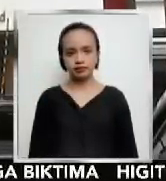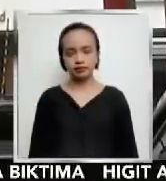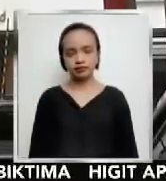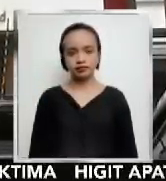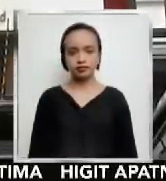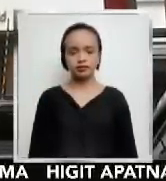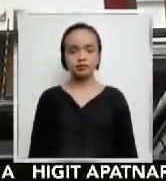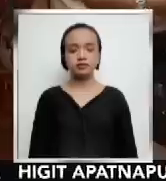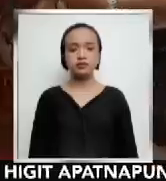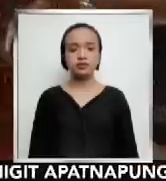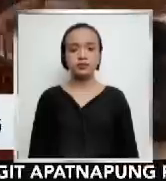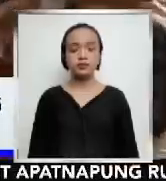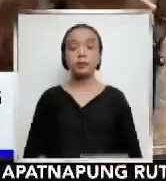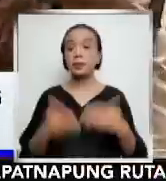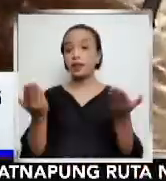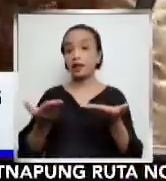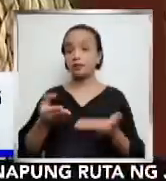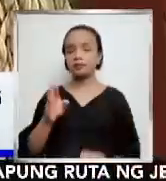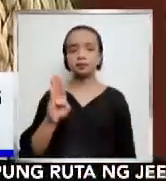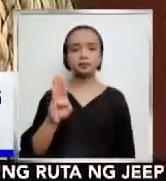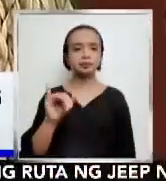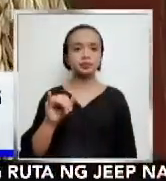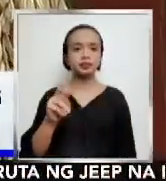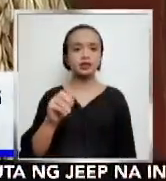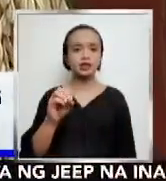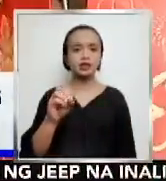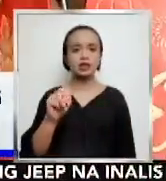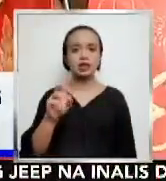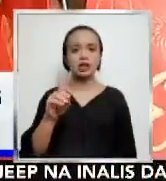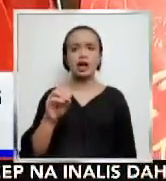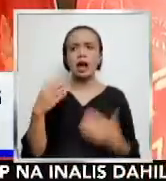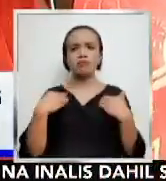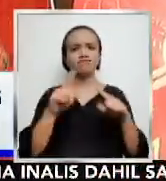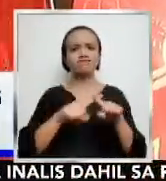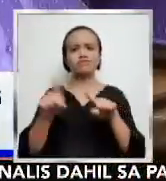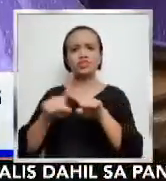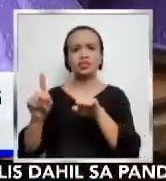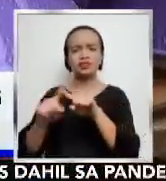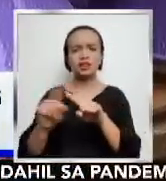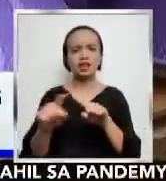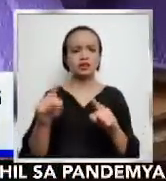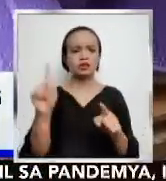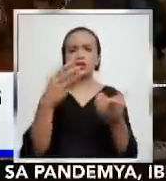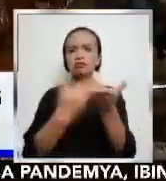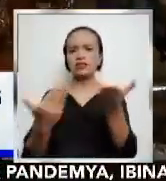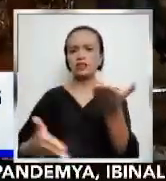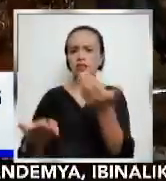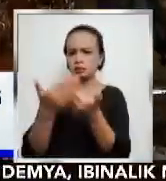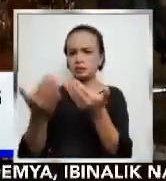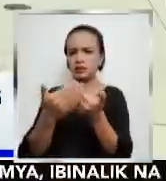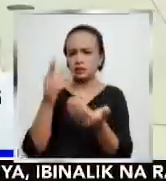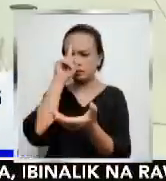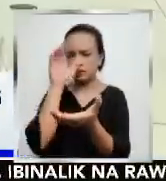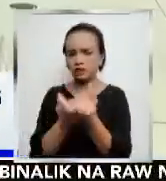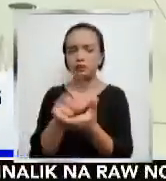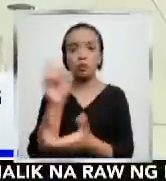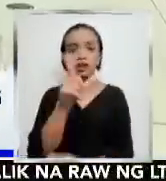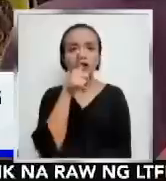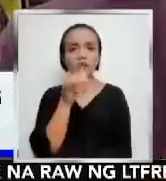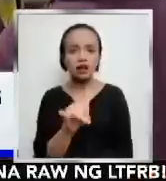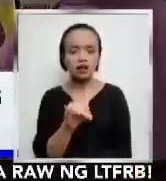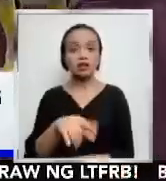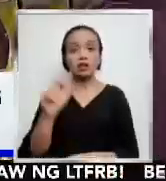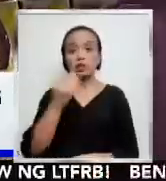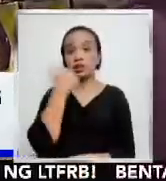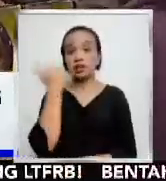Dito sa Binondo, nagkalatang kung ano-anong mga pinaniniwala ang pampaswerte at pantaboy ng malas. Ang iba,